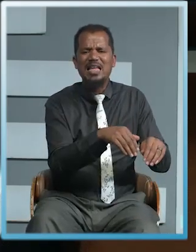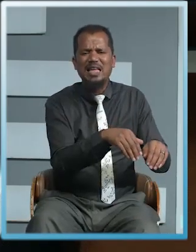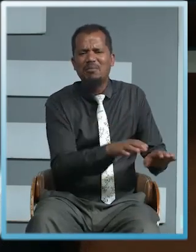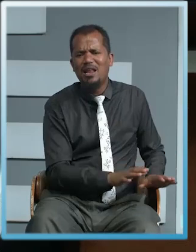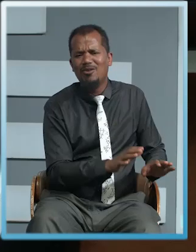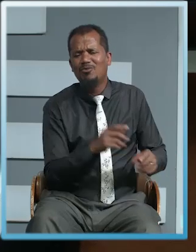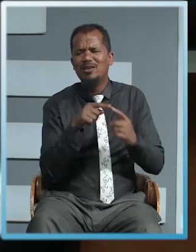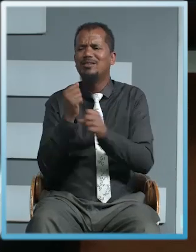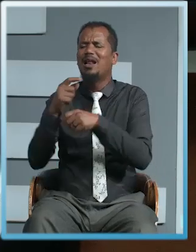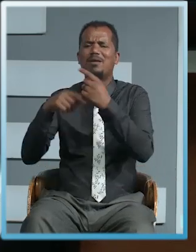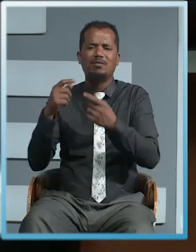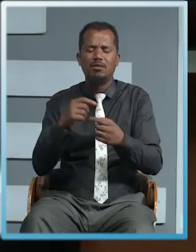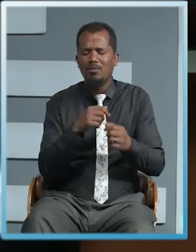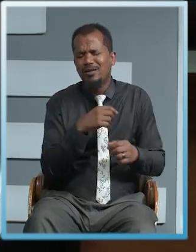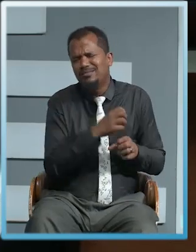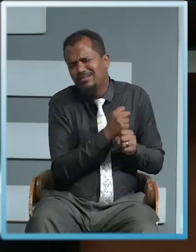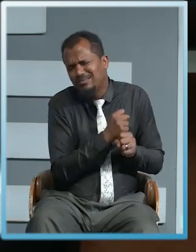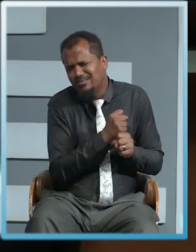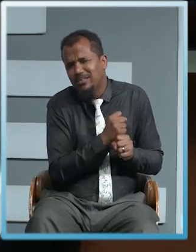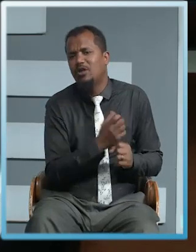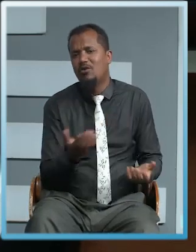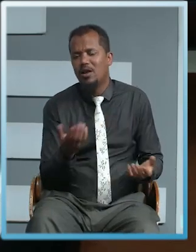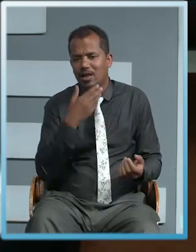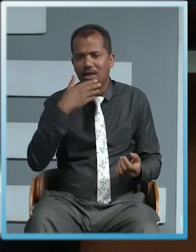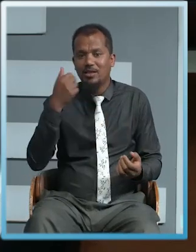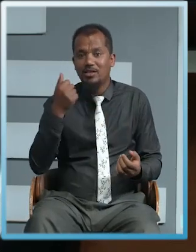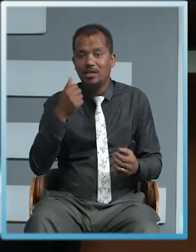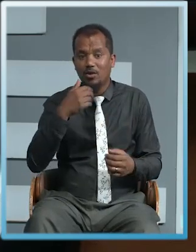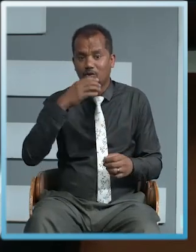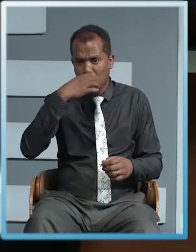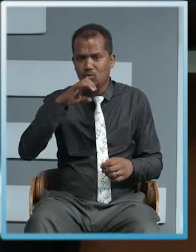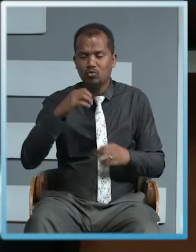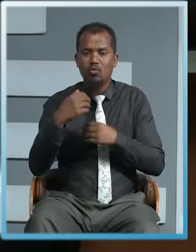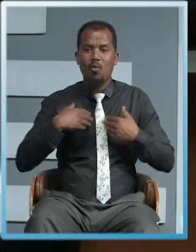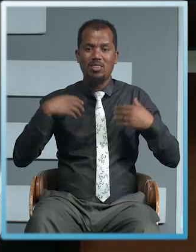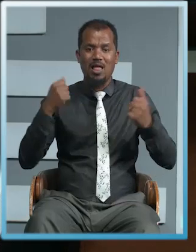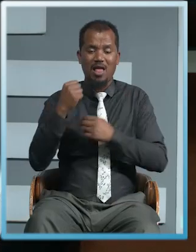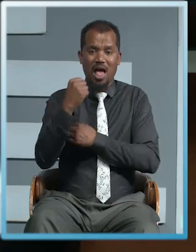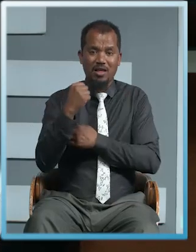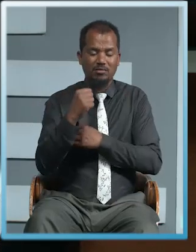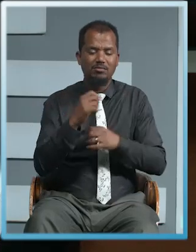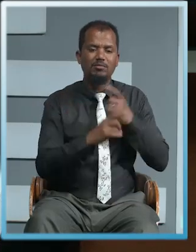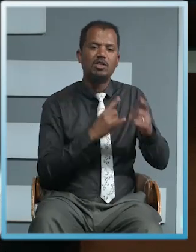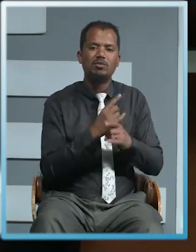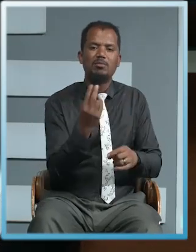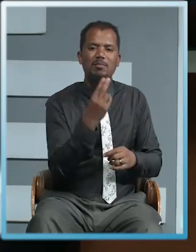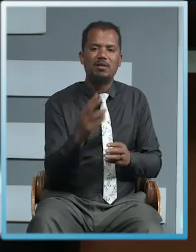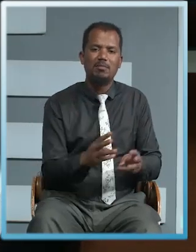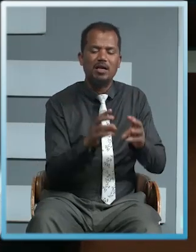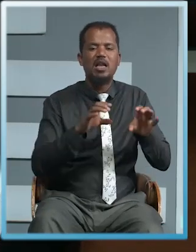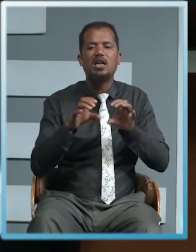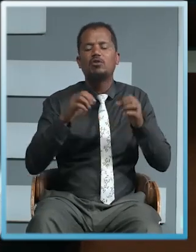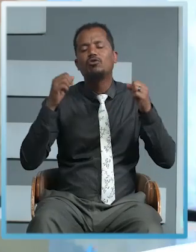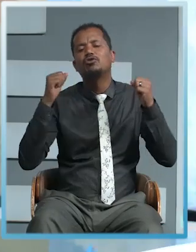الف لگنم نه جنبلا نیزانوال نالبات یه تشاله و تا تو کسایل یه هم تاون نه زمانو بمیده که من گلی